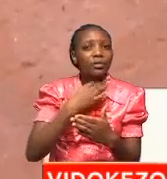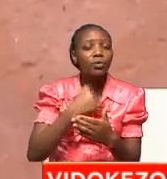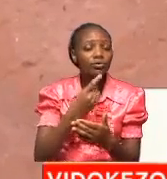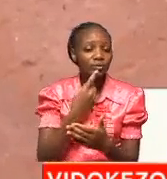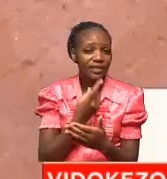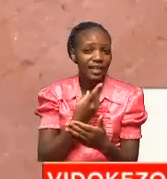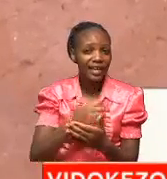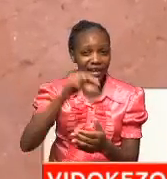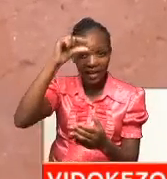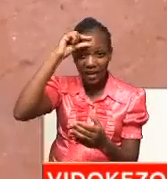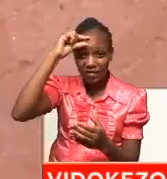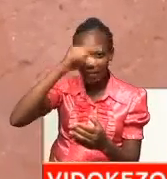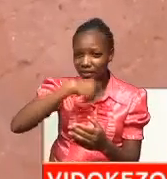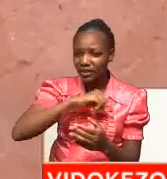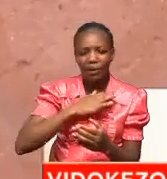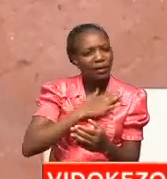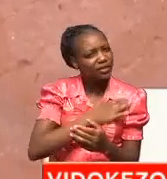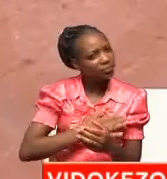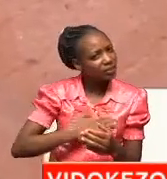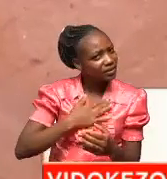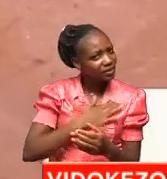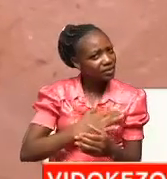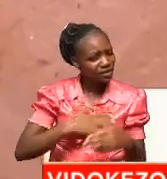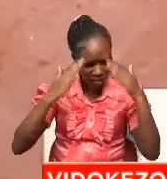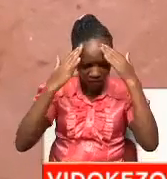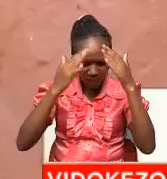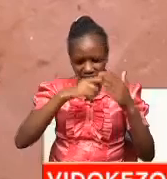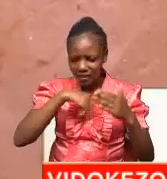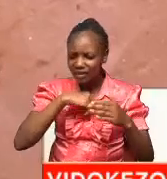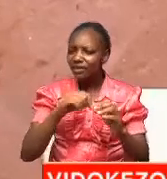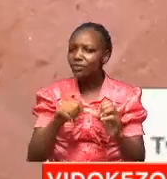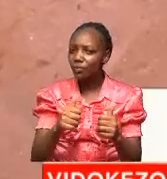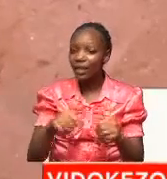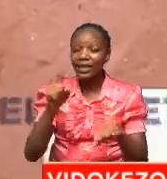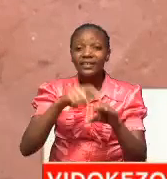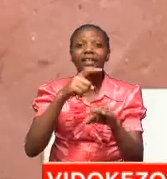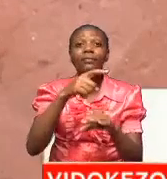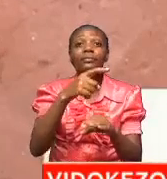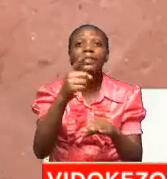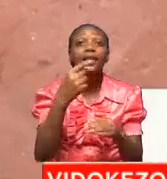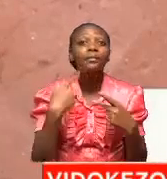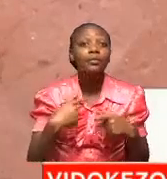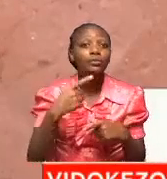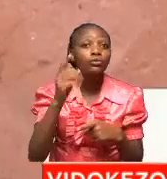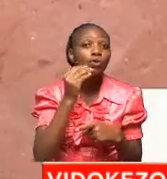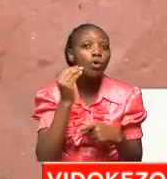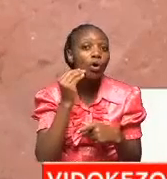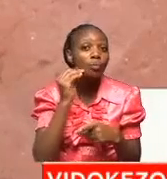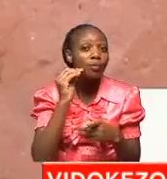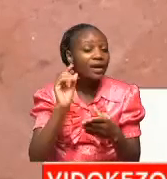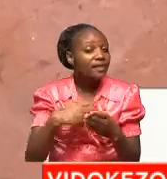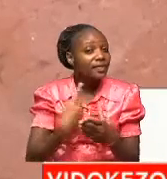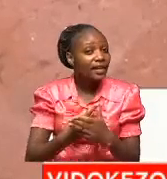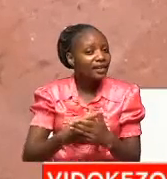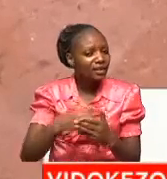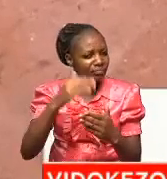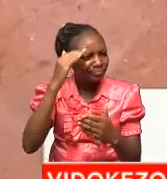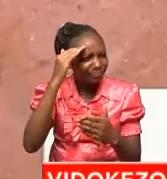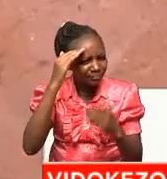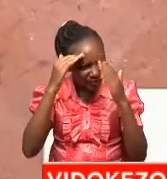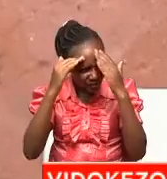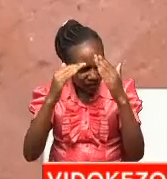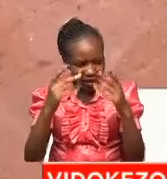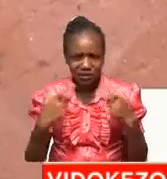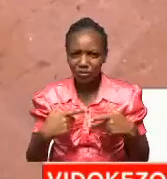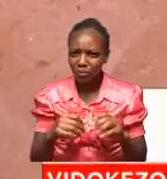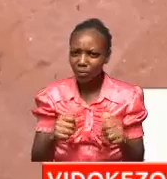kwamba serikali yetu watu waangalie vizuri, wakati wanafukuza watu waende nyumbani, waangalie watu